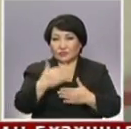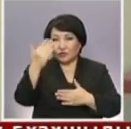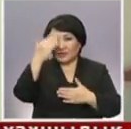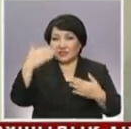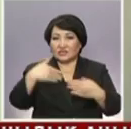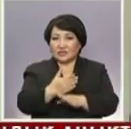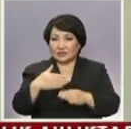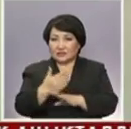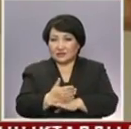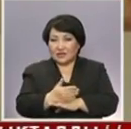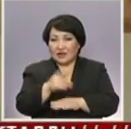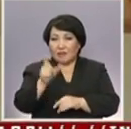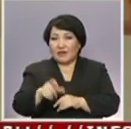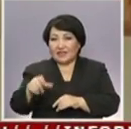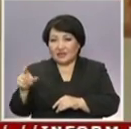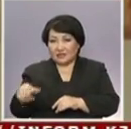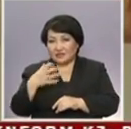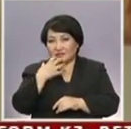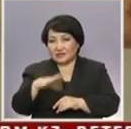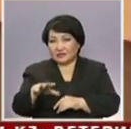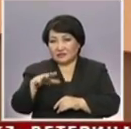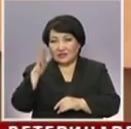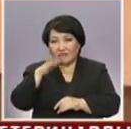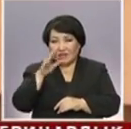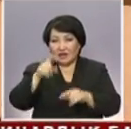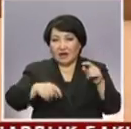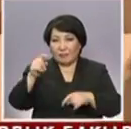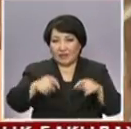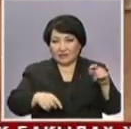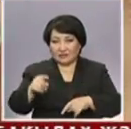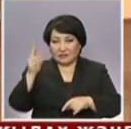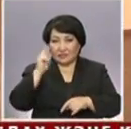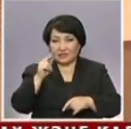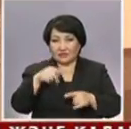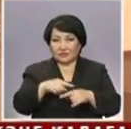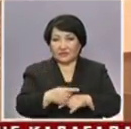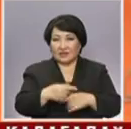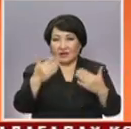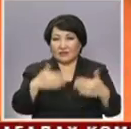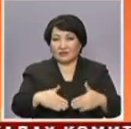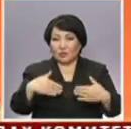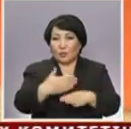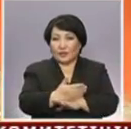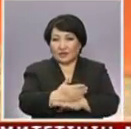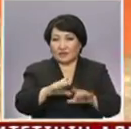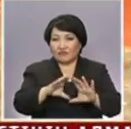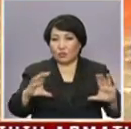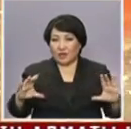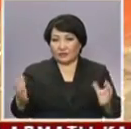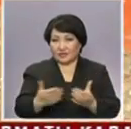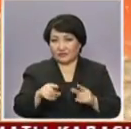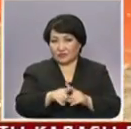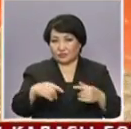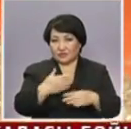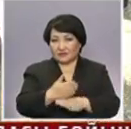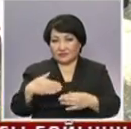су тамшылап тұрғаны тағы бар. Сыныптағы еден төсемелері жыртылып, мектеп дәлізі опырылған күйі тұр. Ал мектеп директоры 50 жыл бұрын